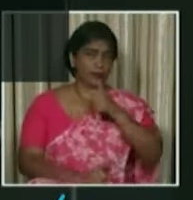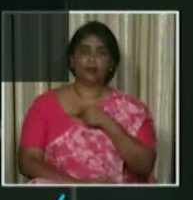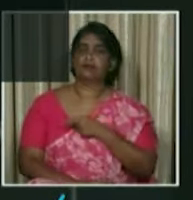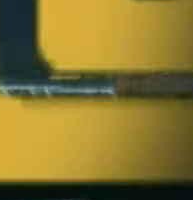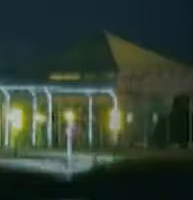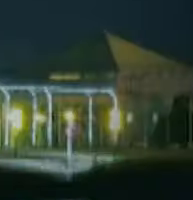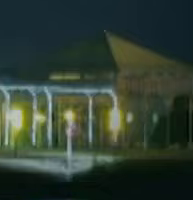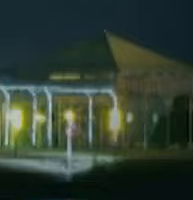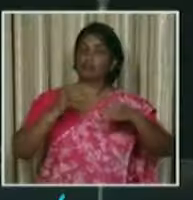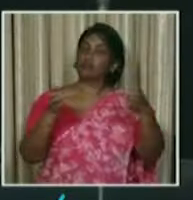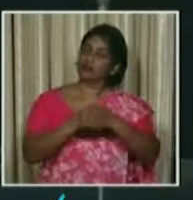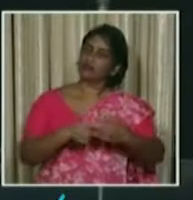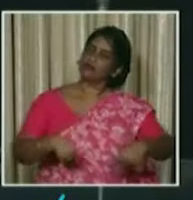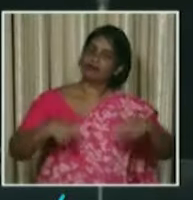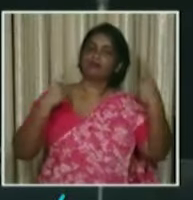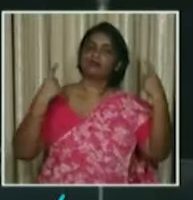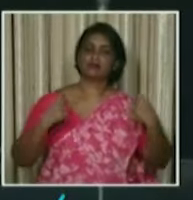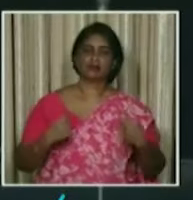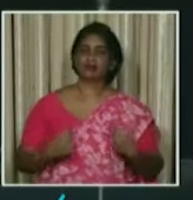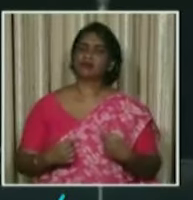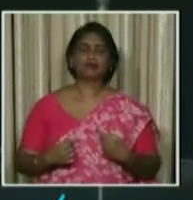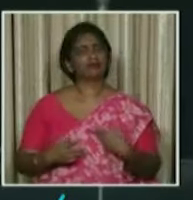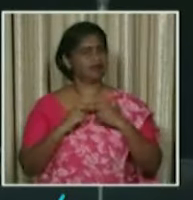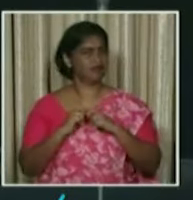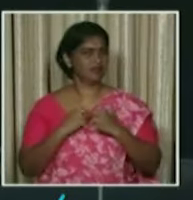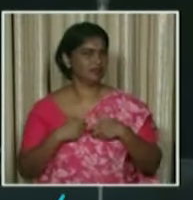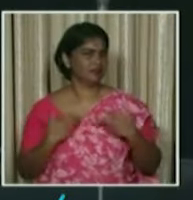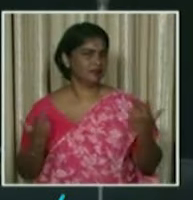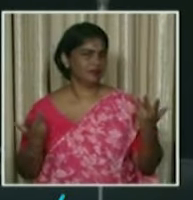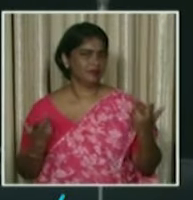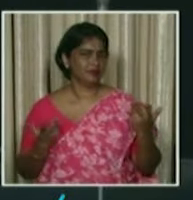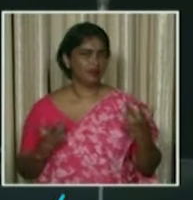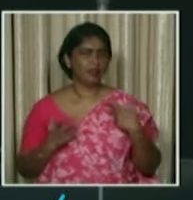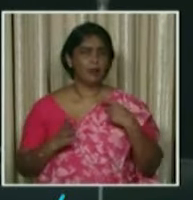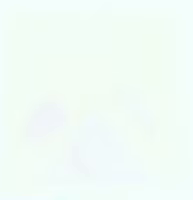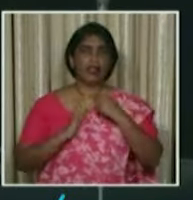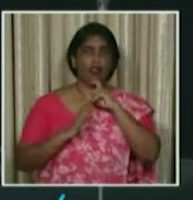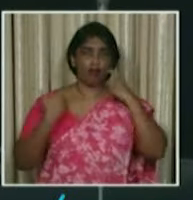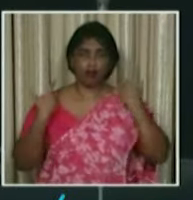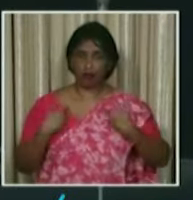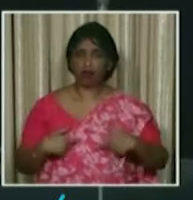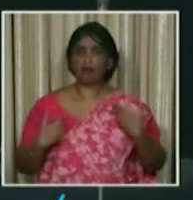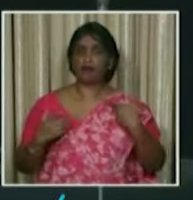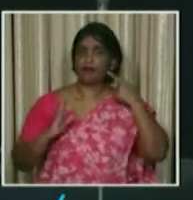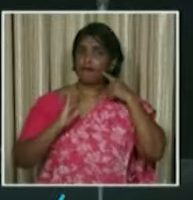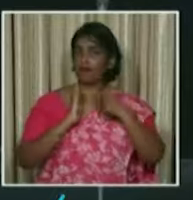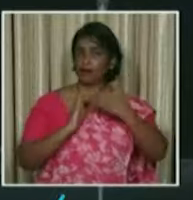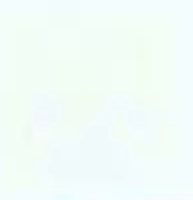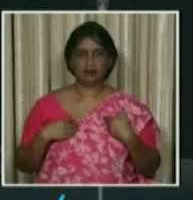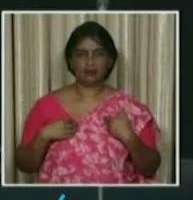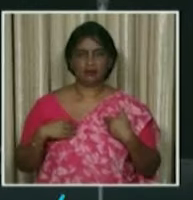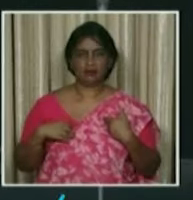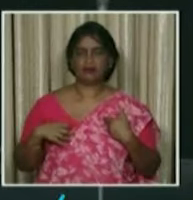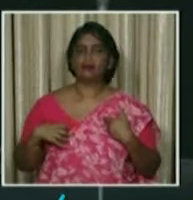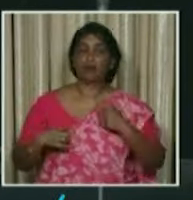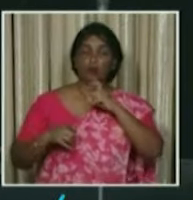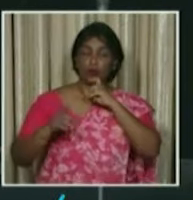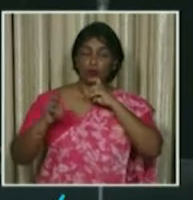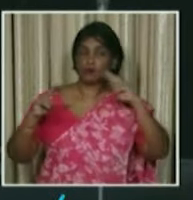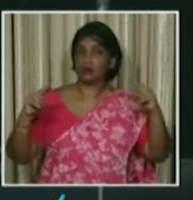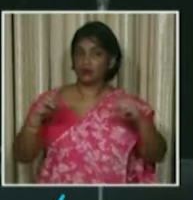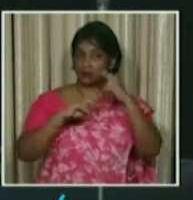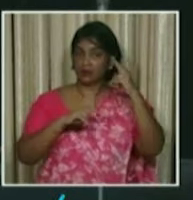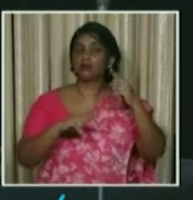I am saying. මම නම් කැමති ඕන අභියෝගයක් බාර ගන්න. අපි මේ නීති උපාධිය අරගෙන නීති විභාගයේ සමත් වෙලා ගෙදර හිටියේ නෑ. මහාධිකරණයේ